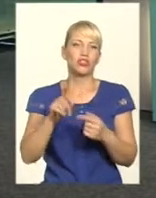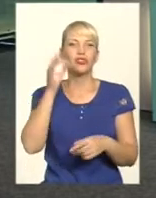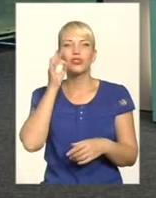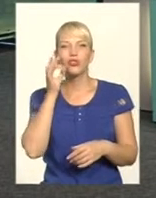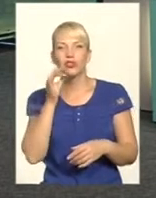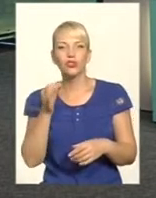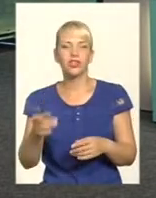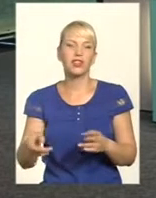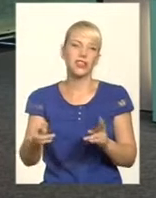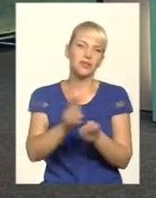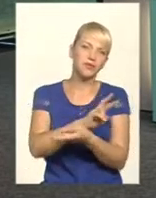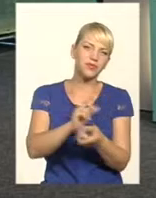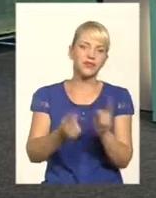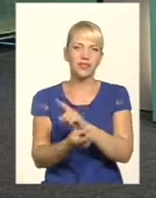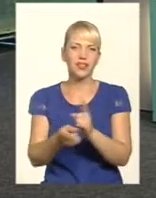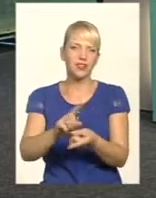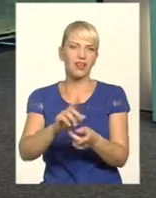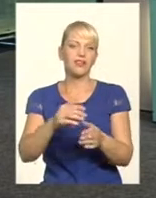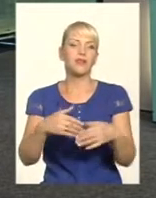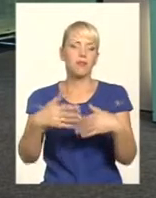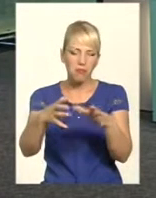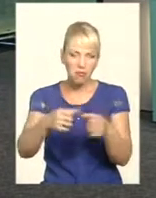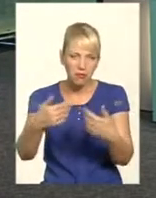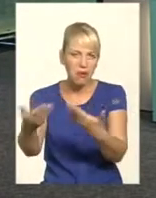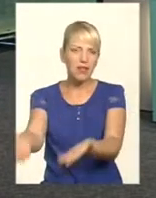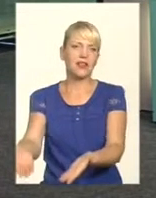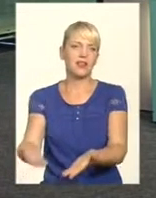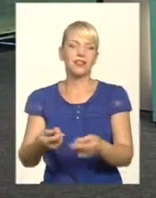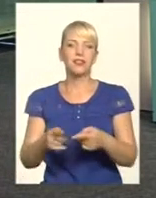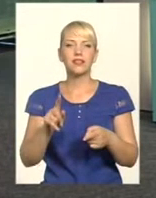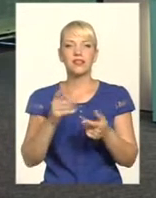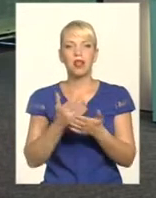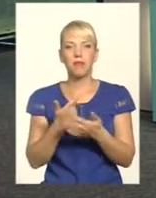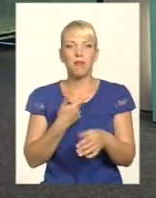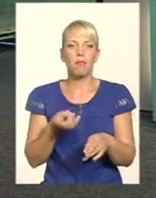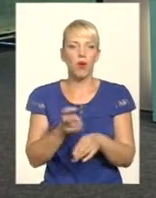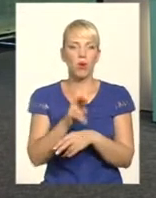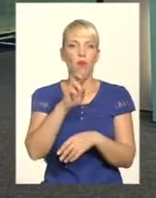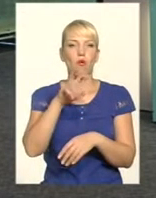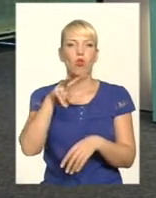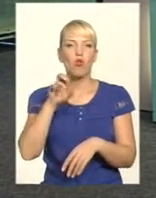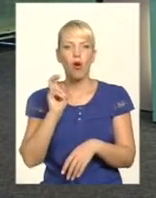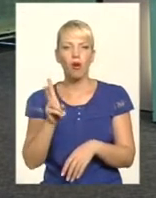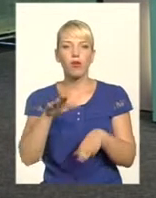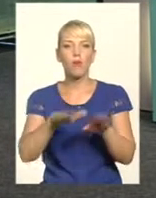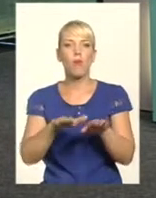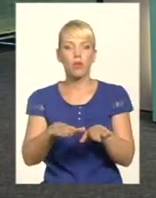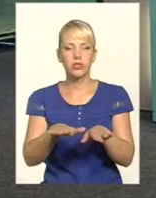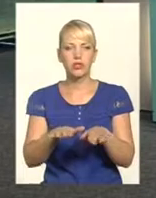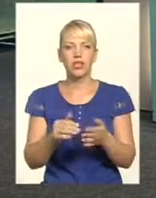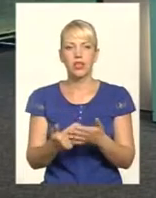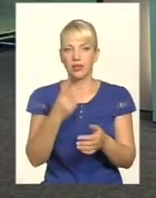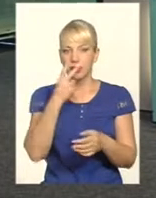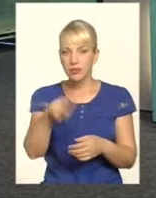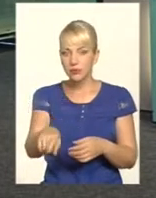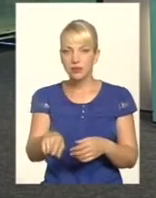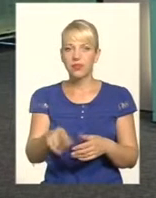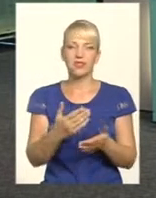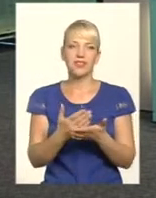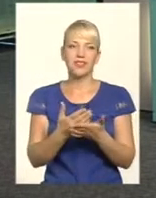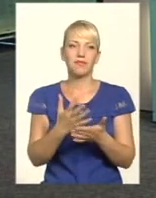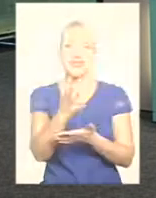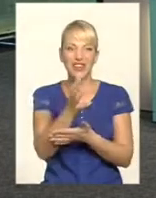там вам це... Питань немає. Хлопці, беріть, приходиш на блокпост, є НЗД, там стоїть чи